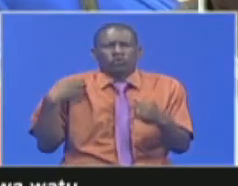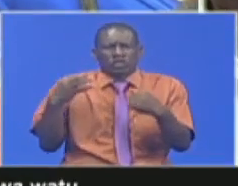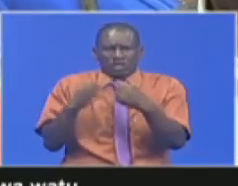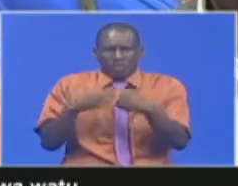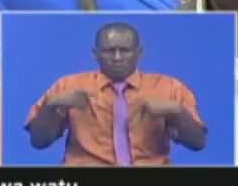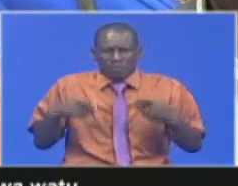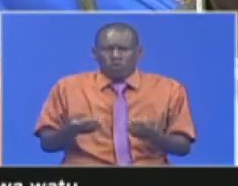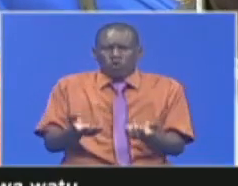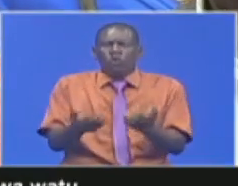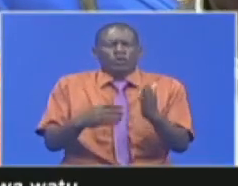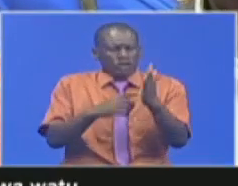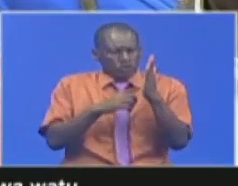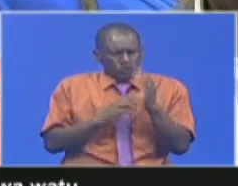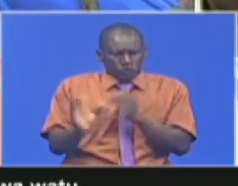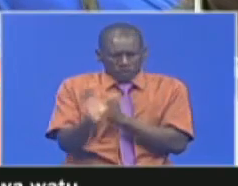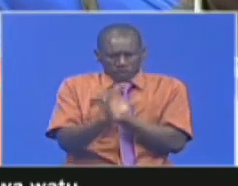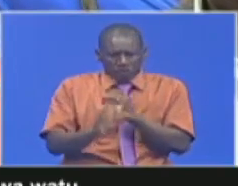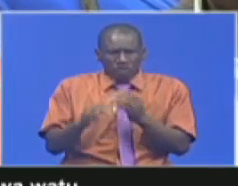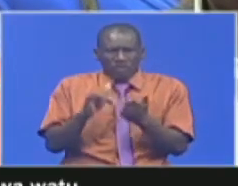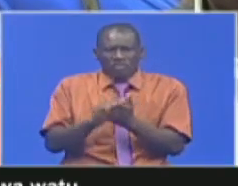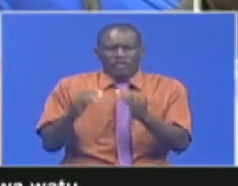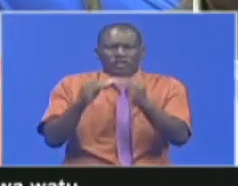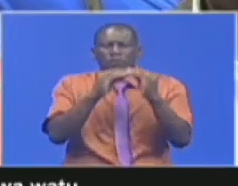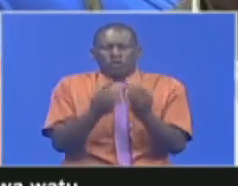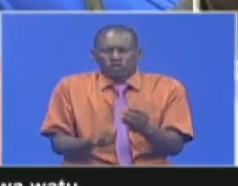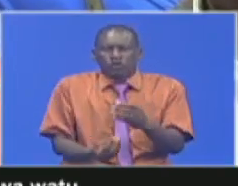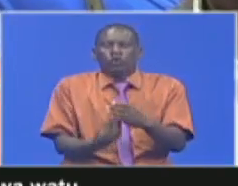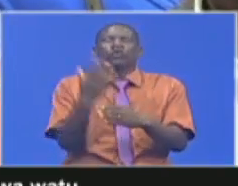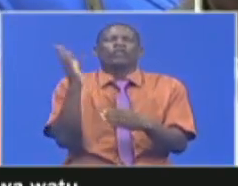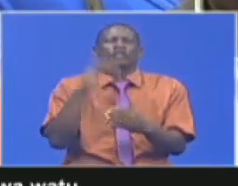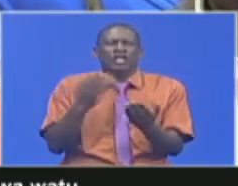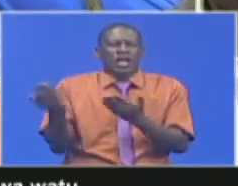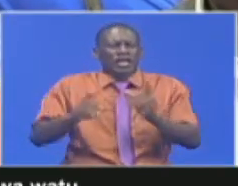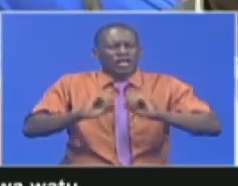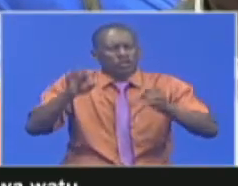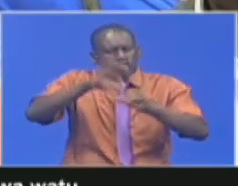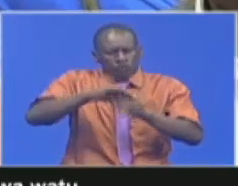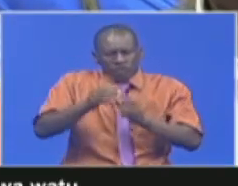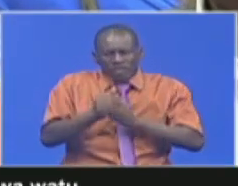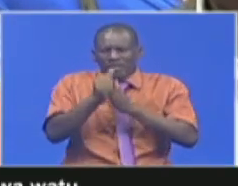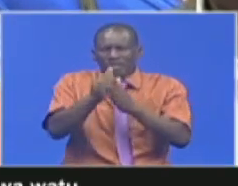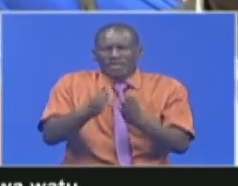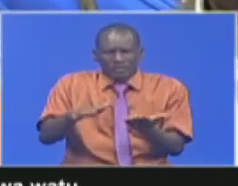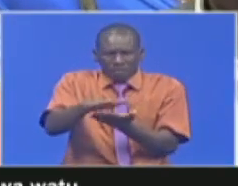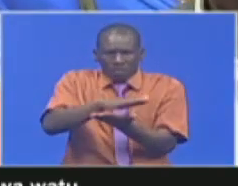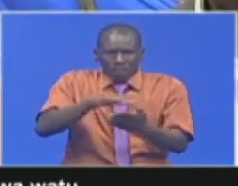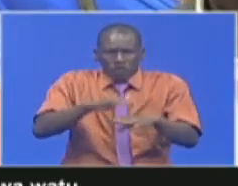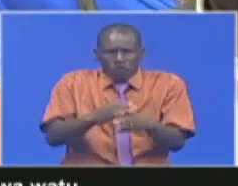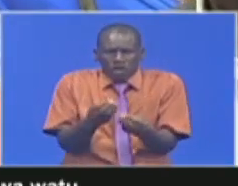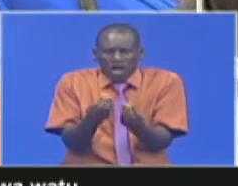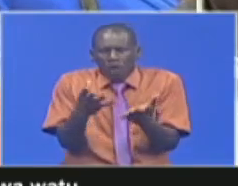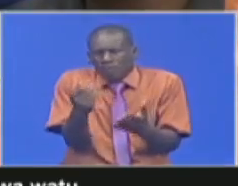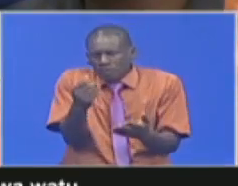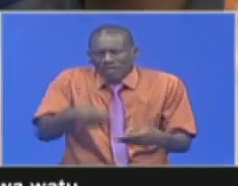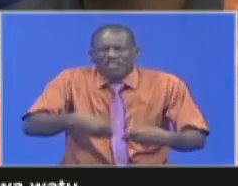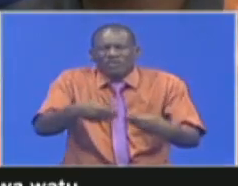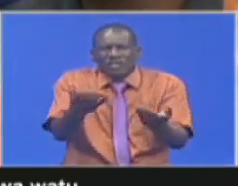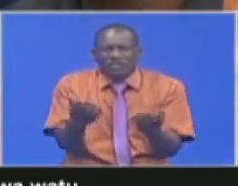country that our democracy has matured. Let us not elect leaders based on the amount of money that they dish